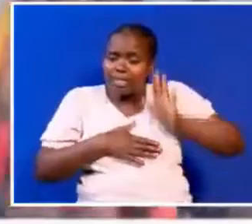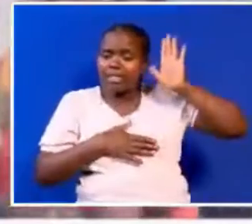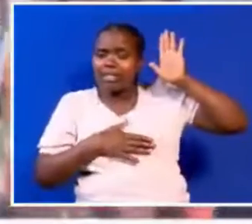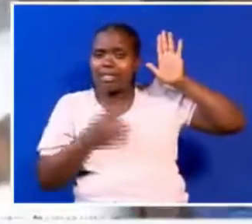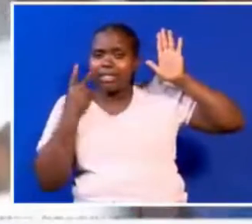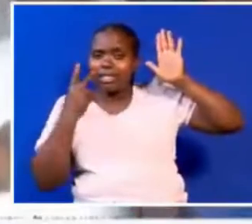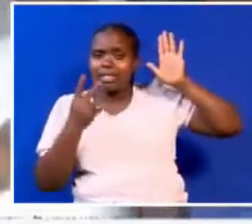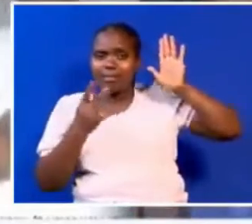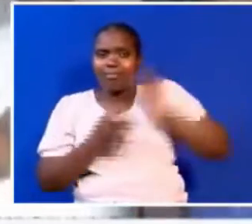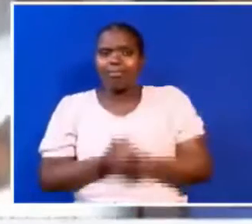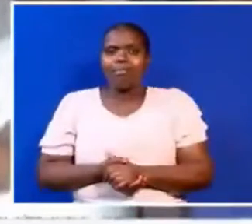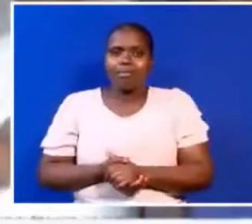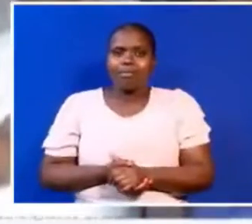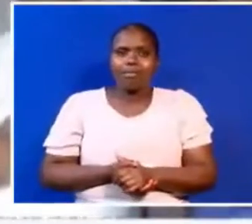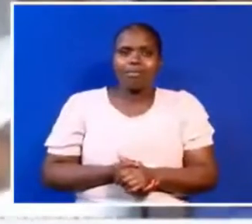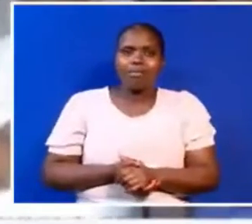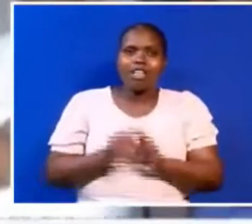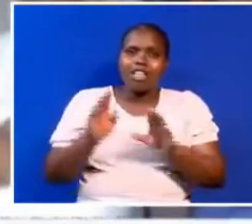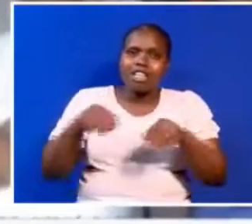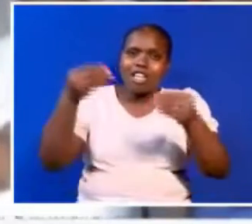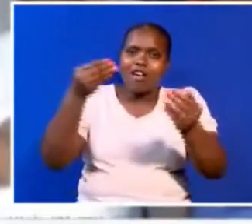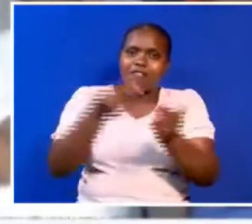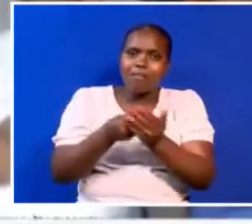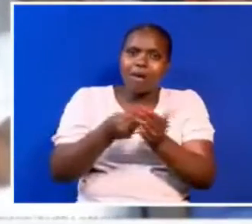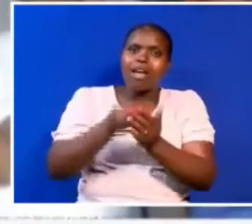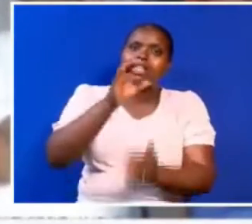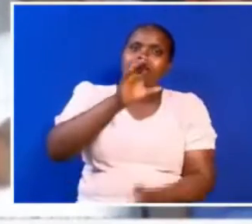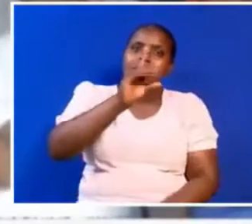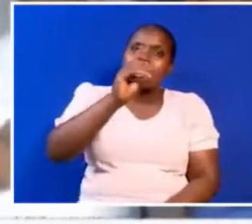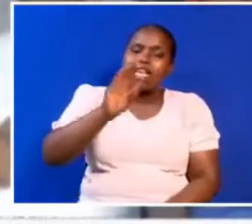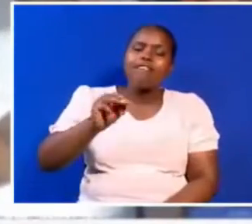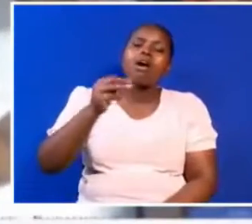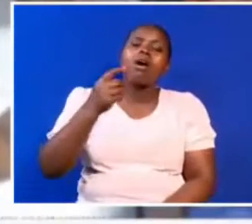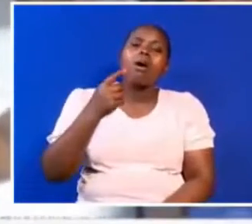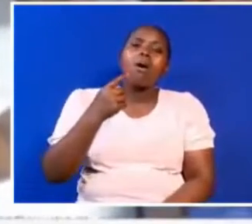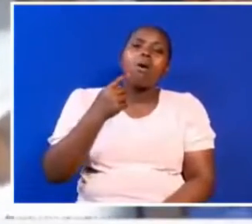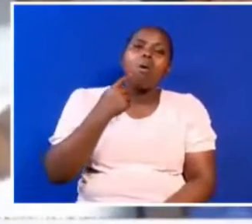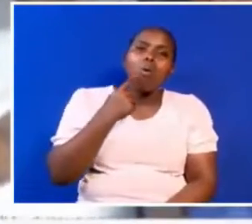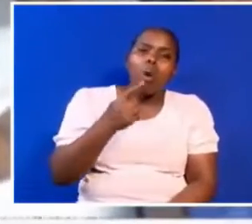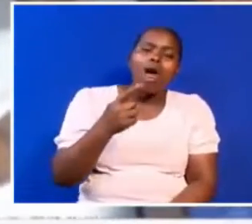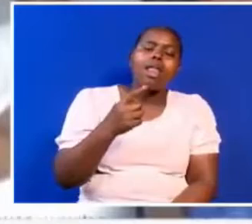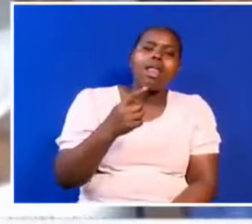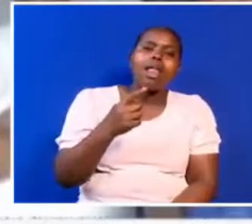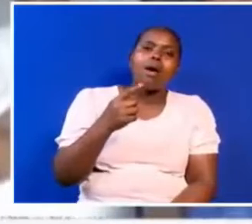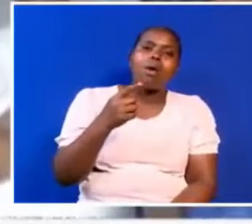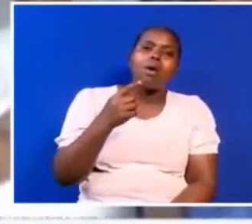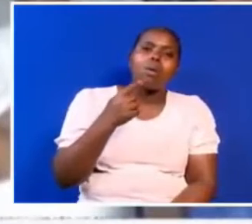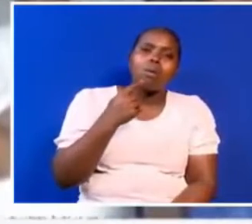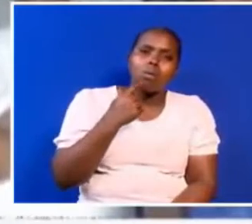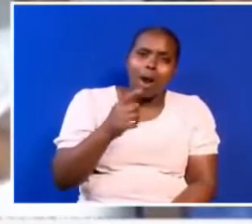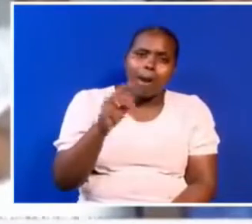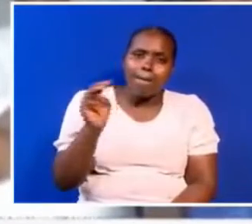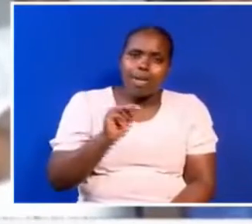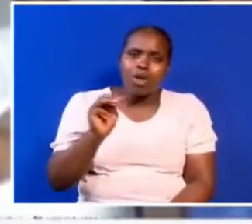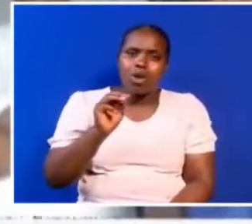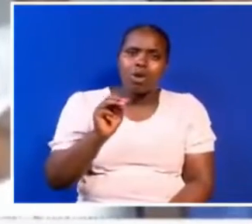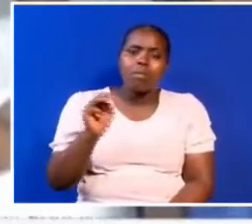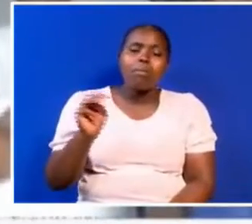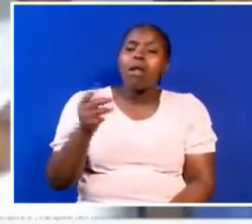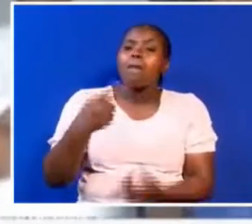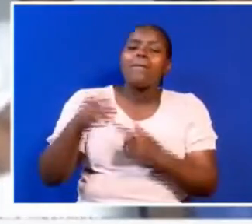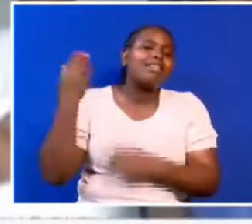mmekataa? Alipewa pesa ya CDF milioni 100, 134 million, na